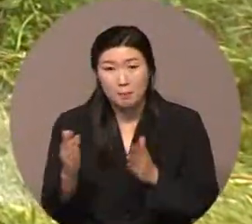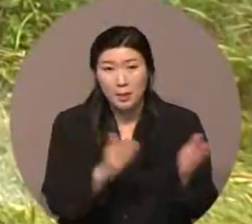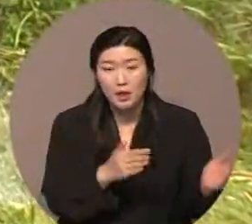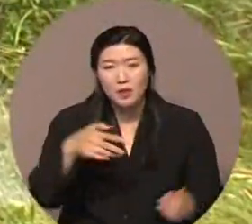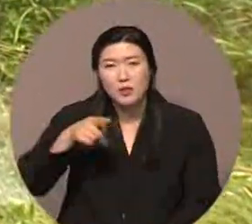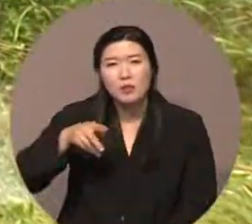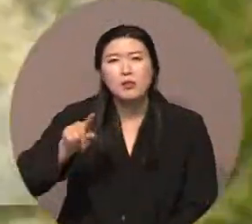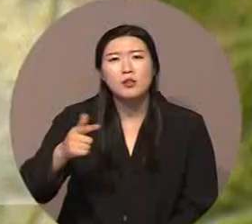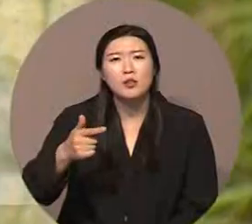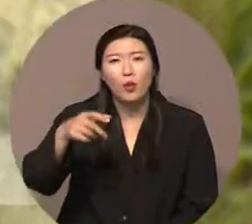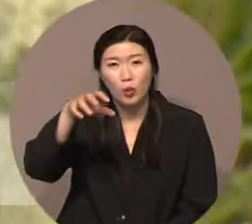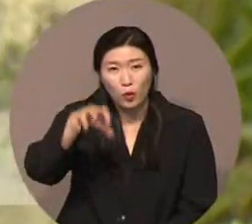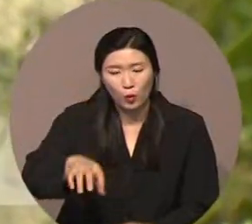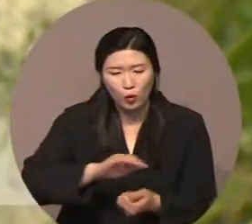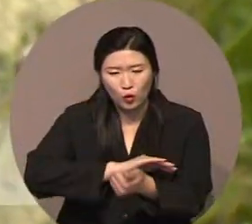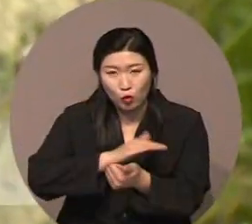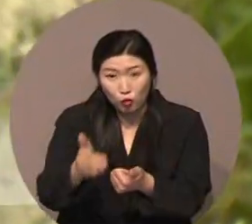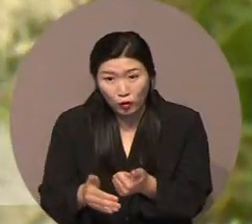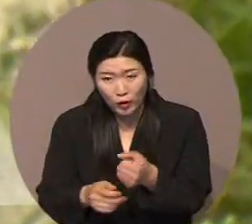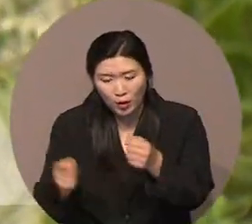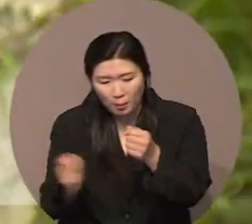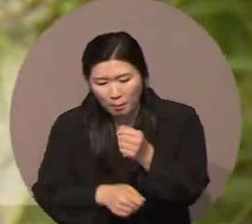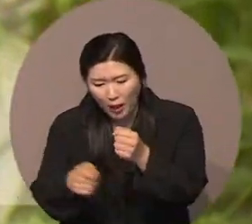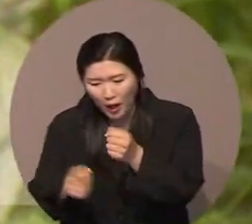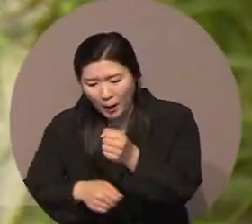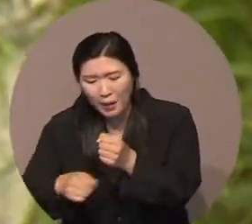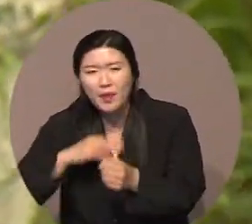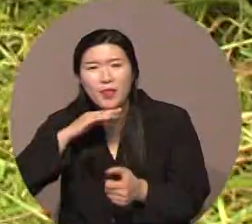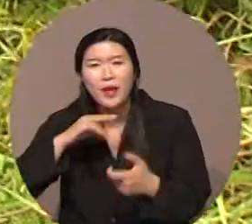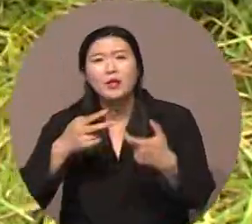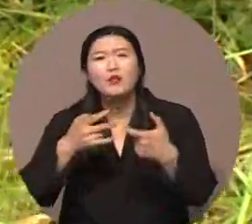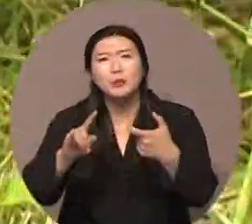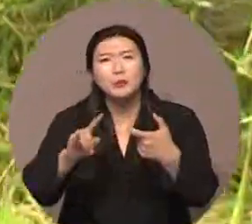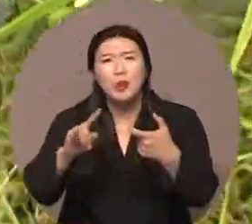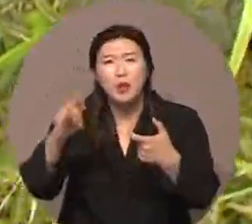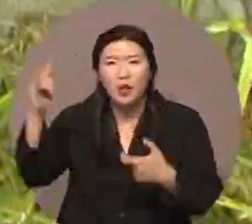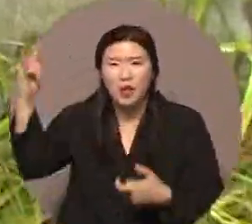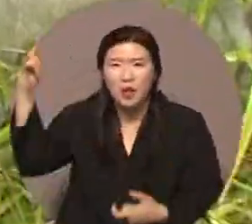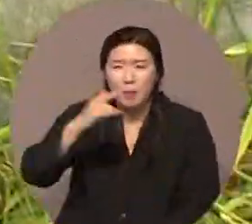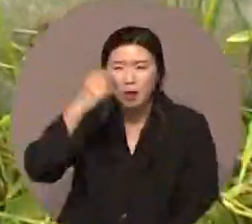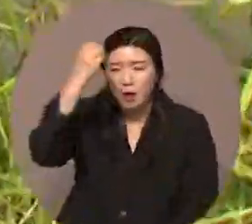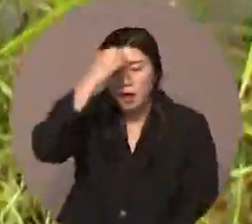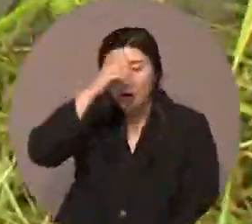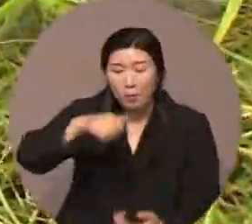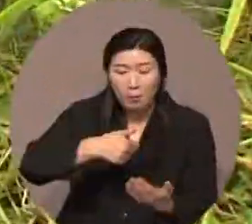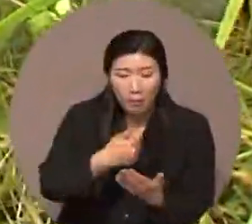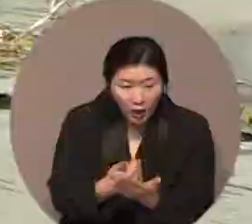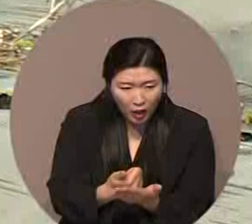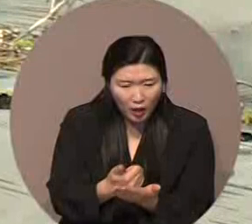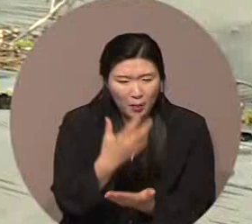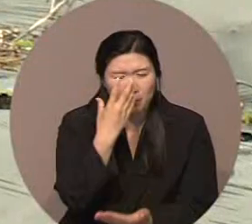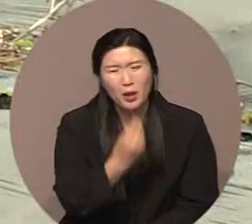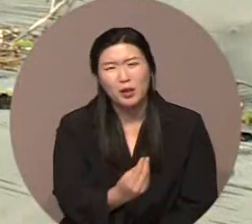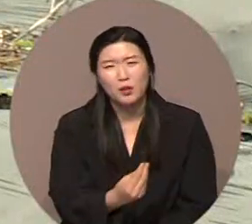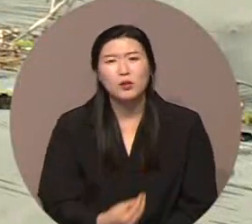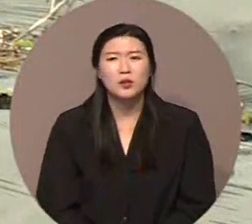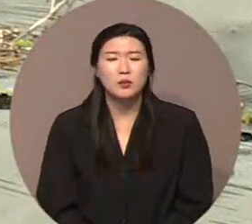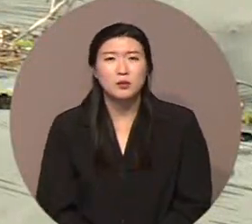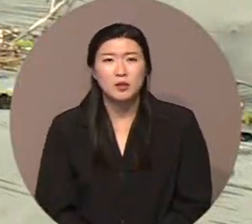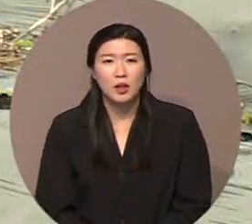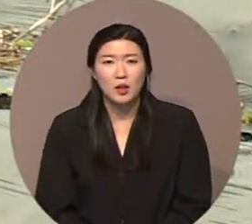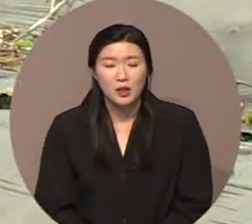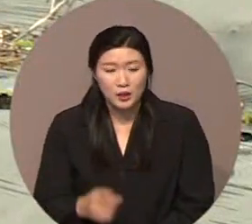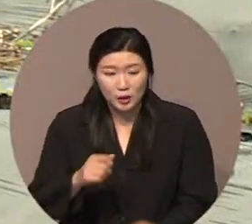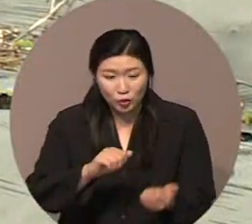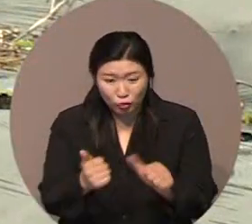서천군 서천읍에서 벌초하던 60대 남성이 열사병으로 숨진 채 발견됐습니다. 사고 당시